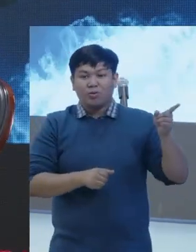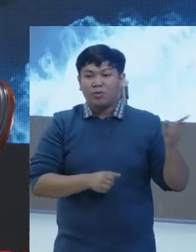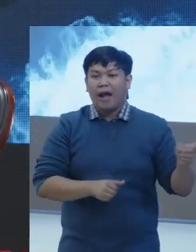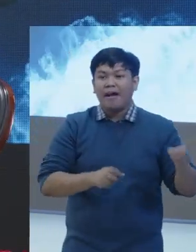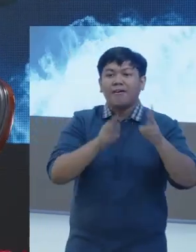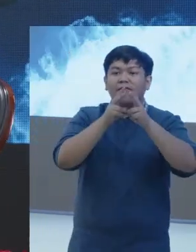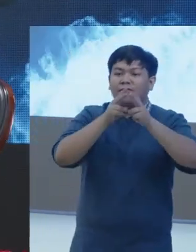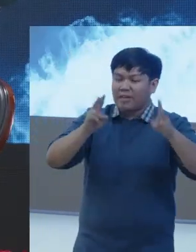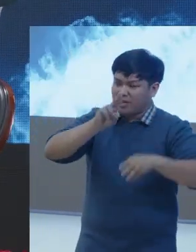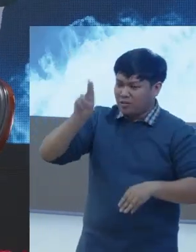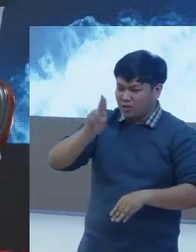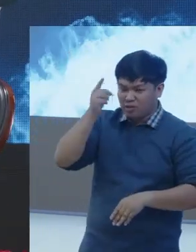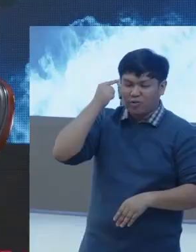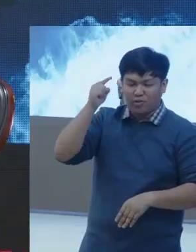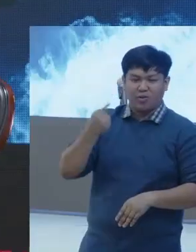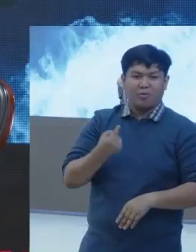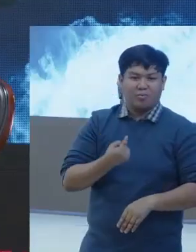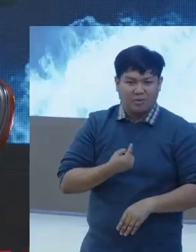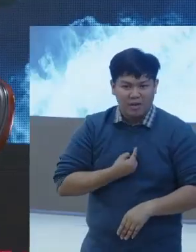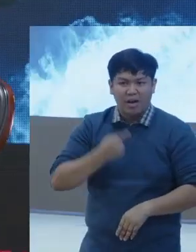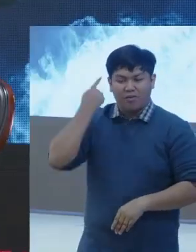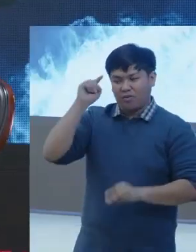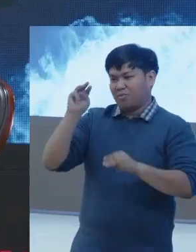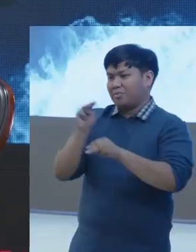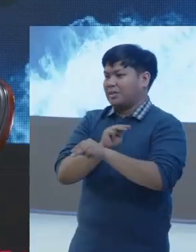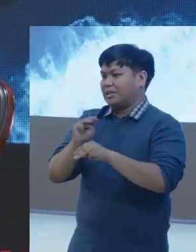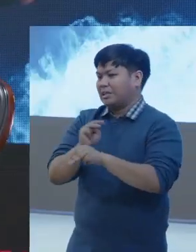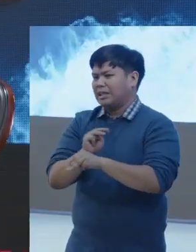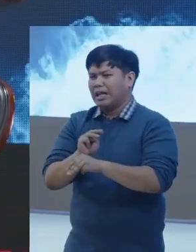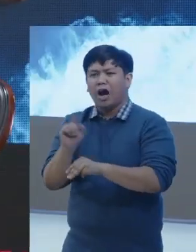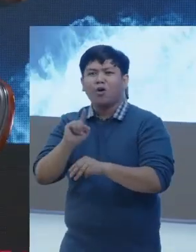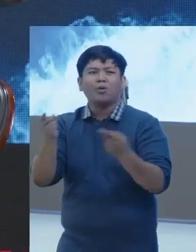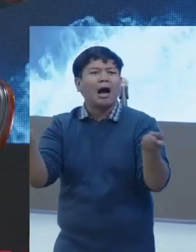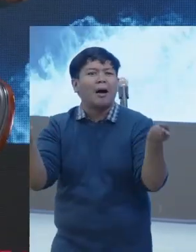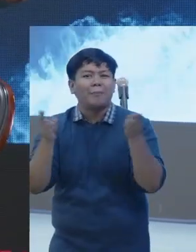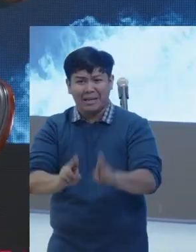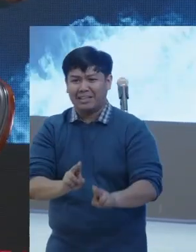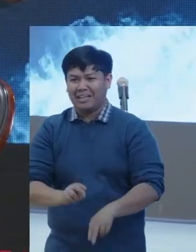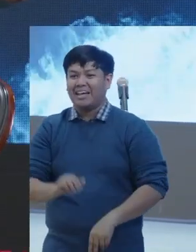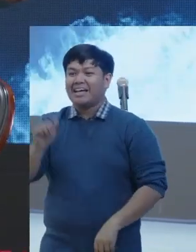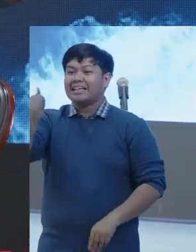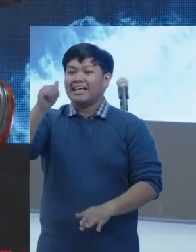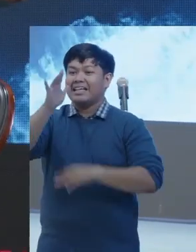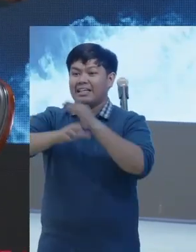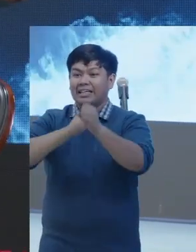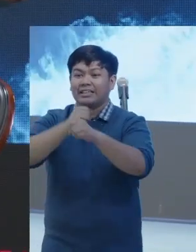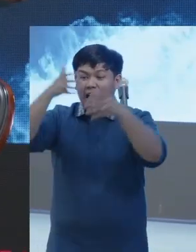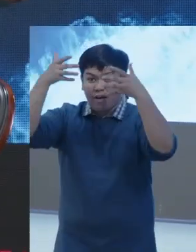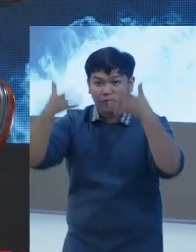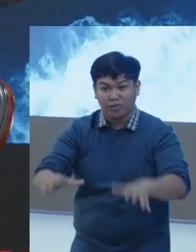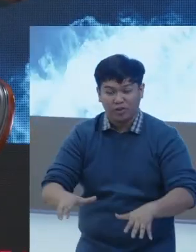very useful to me for ministry. This is 10 years after.